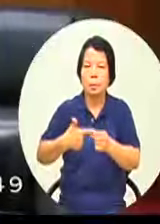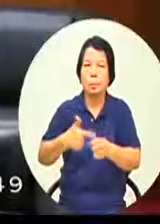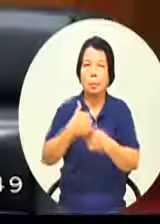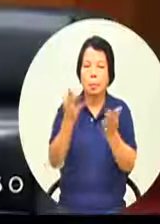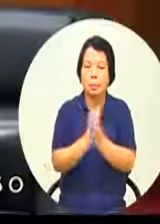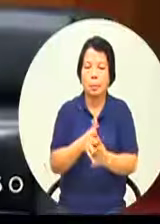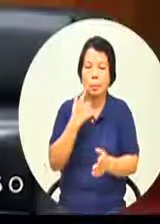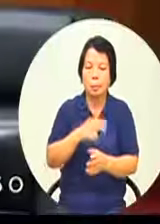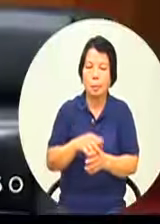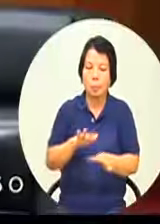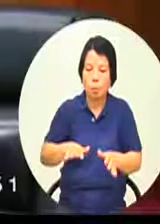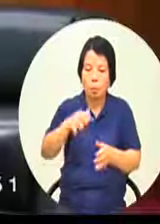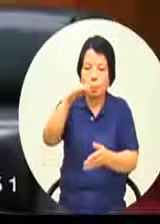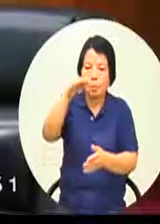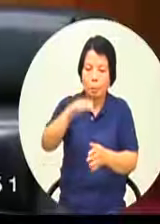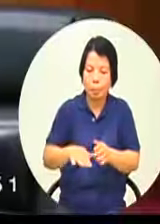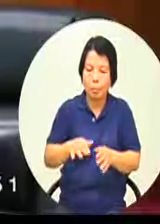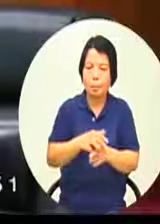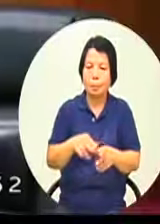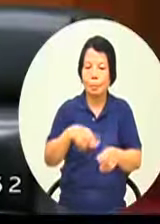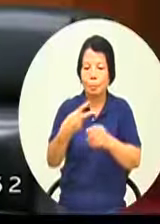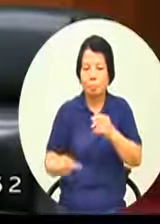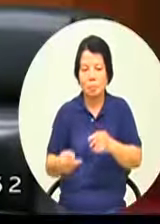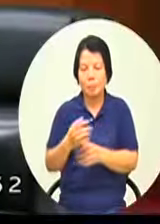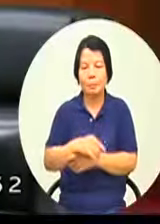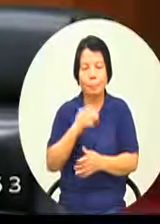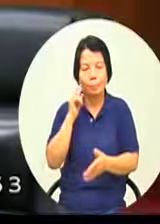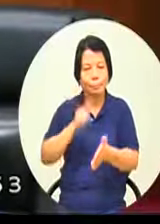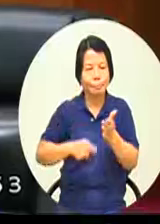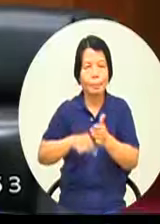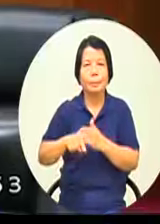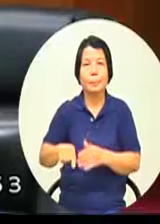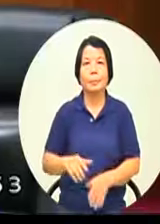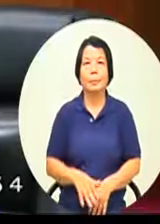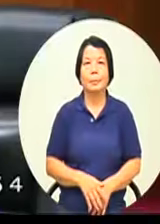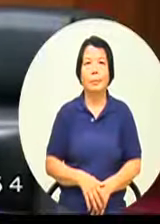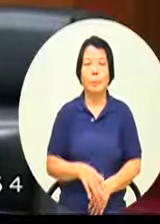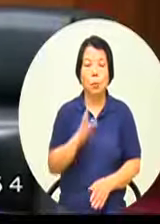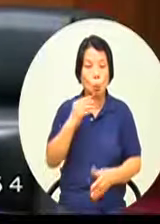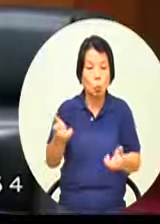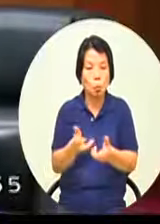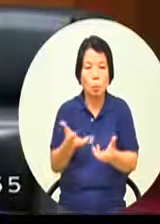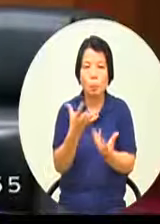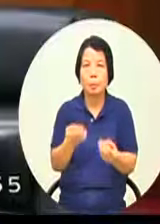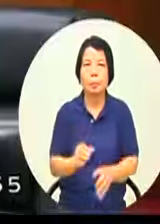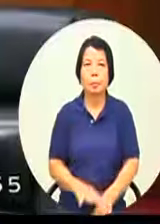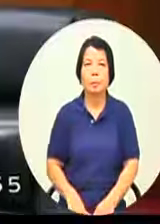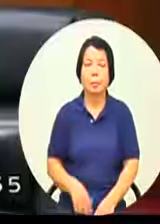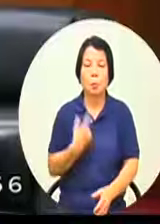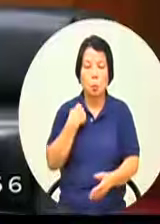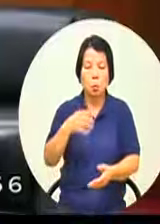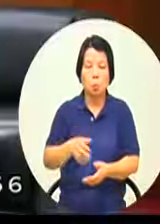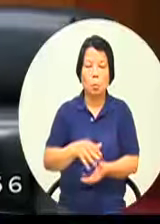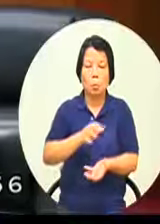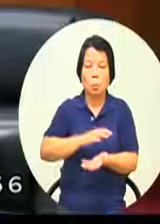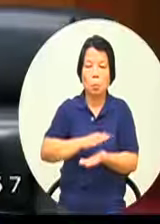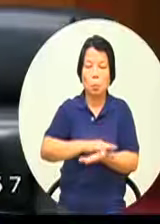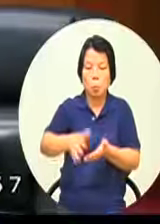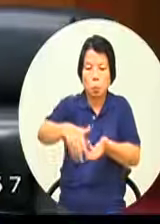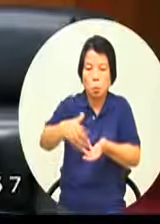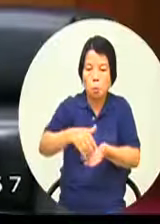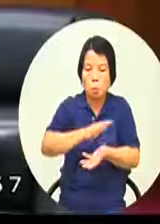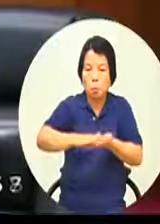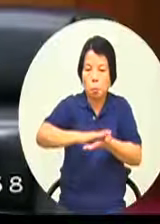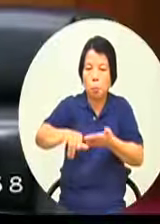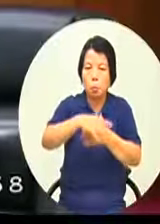了。因为如果这个没有做相当的处理，没有做清疏的话，可能会造成这